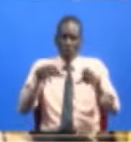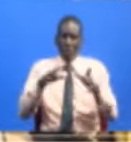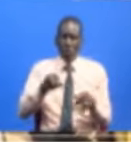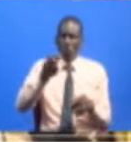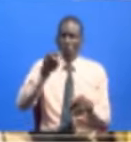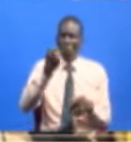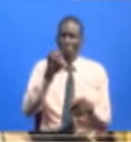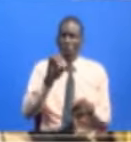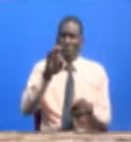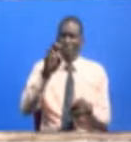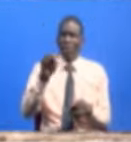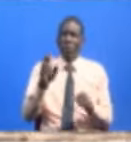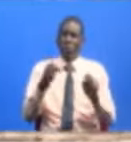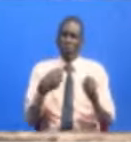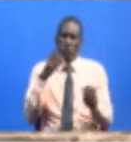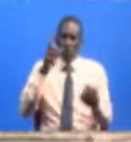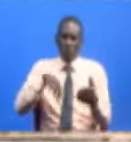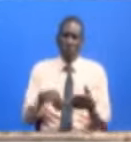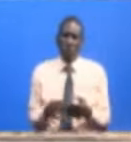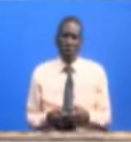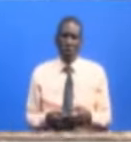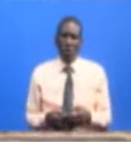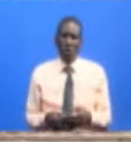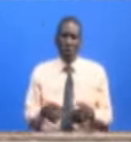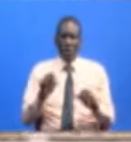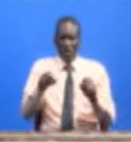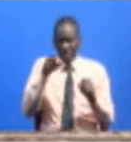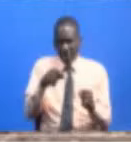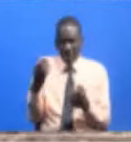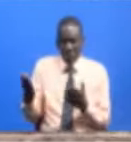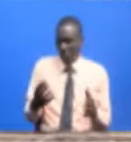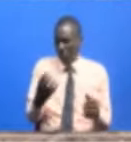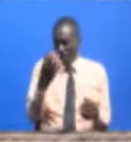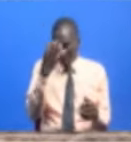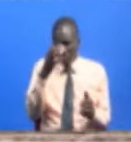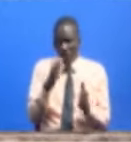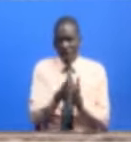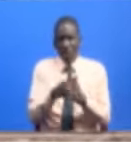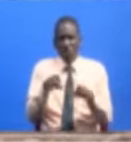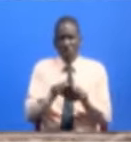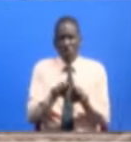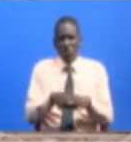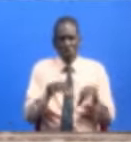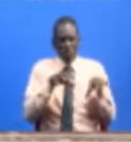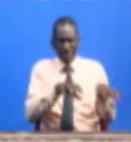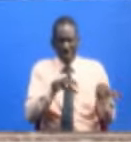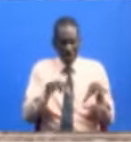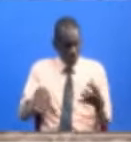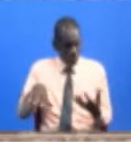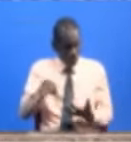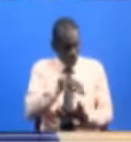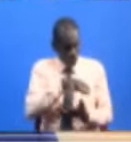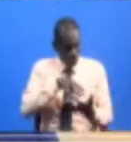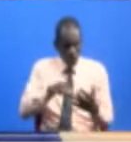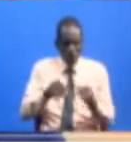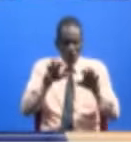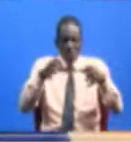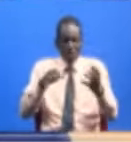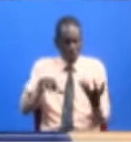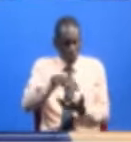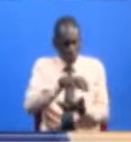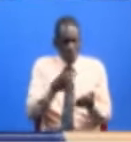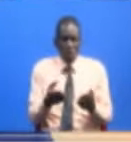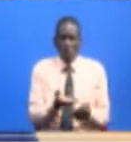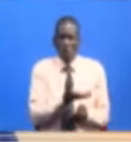ya kusema? Na hivyo imeleta kero na hata kusumbukana sana kwa mkulima. Na kwa wale